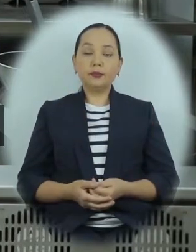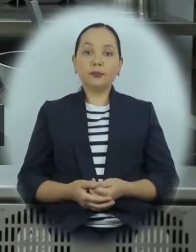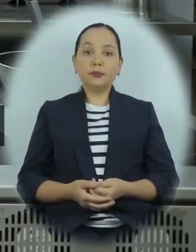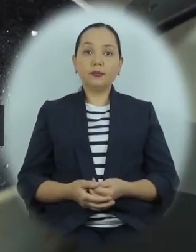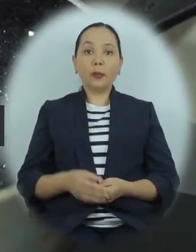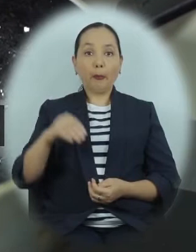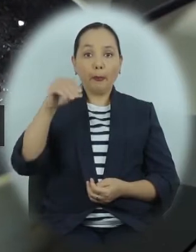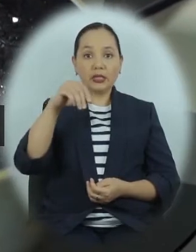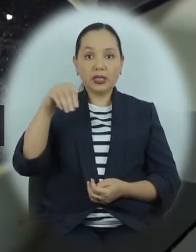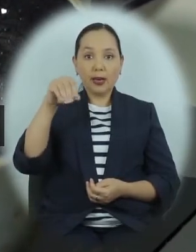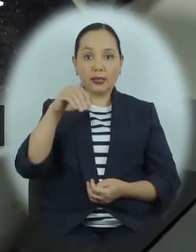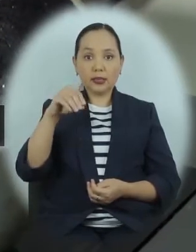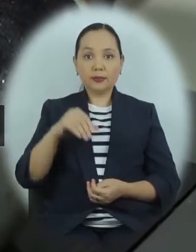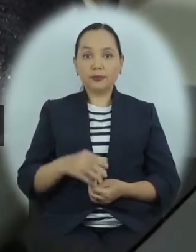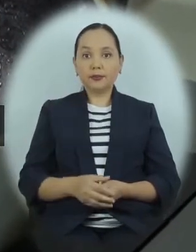Следует подсолить.